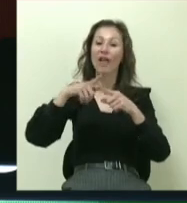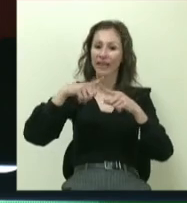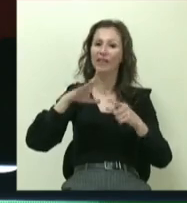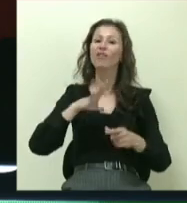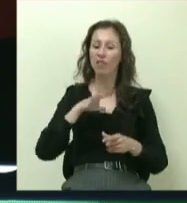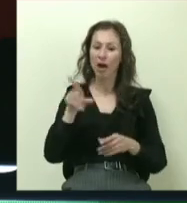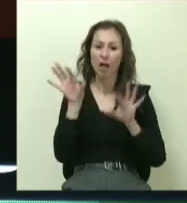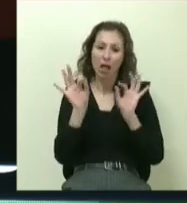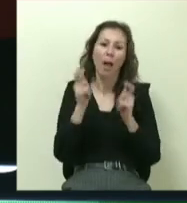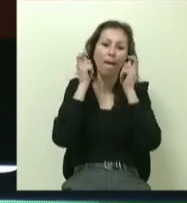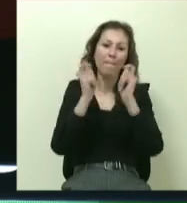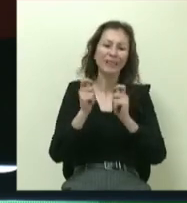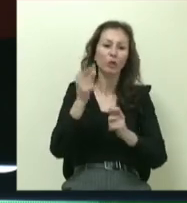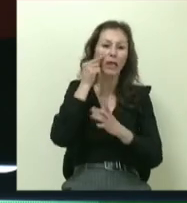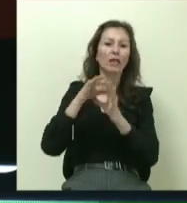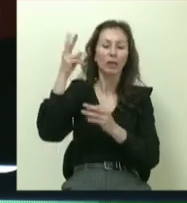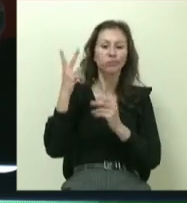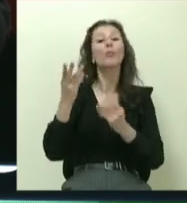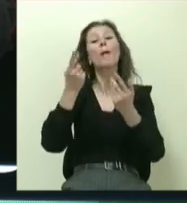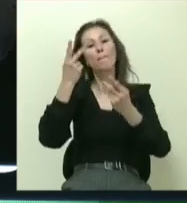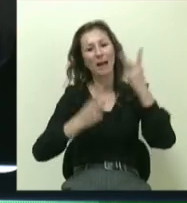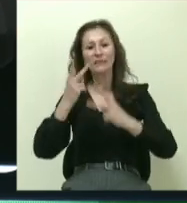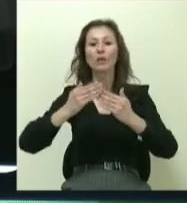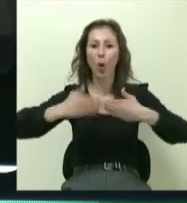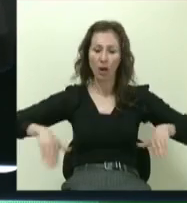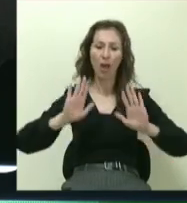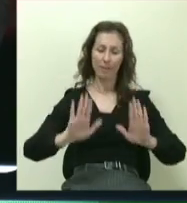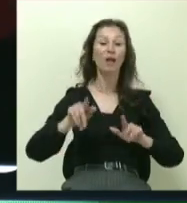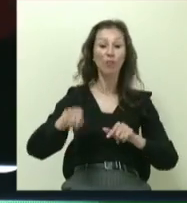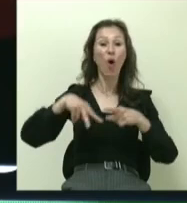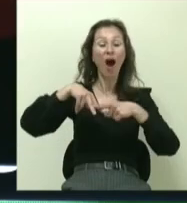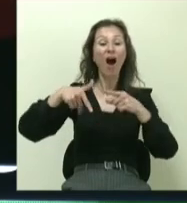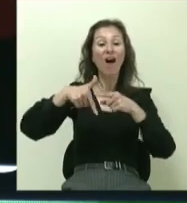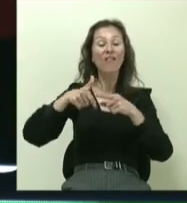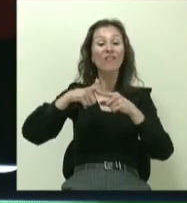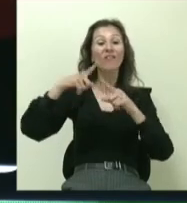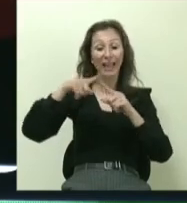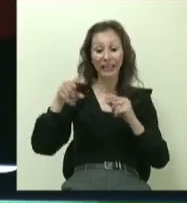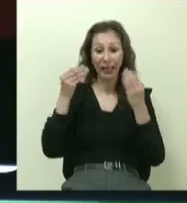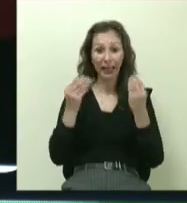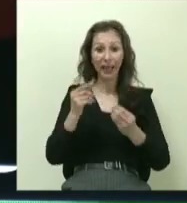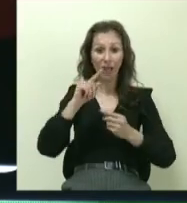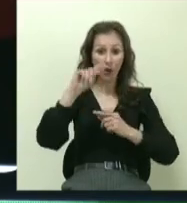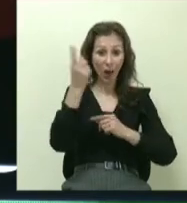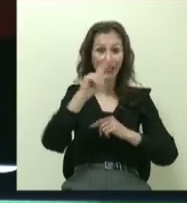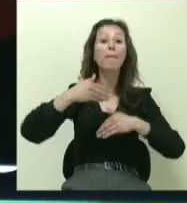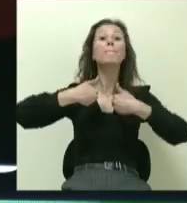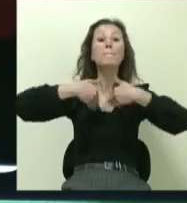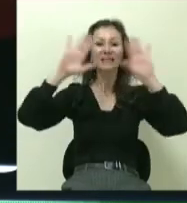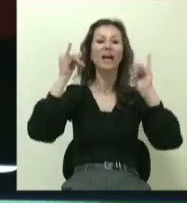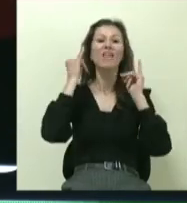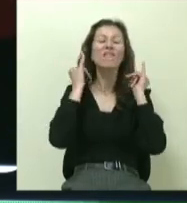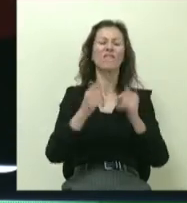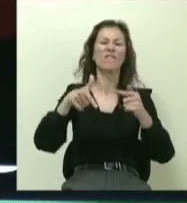kaçınılmazdır bir kısmı önlenebilir bu afetlerin iyi yönetilemesi felaketle